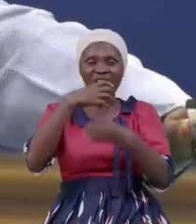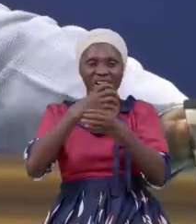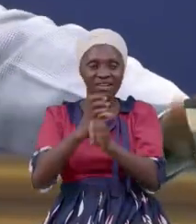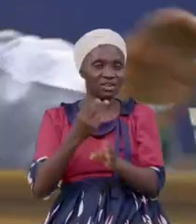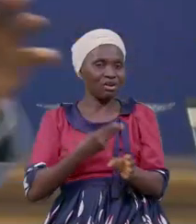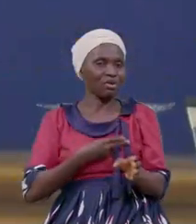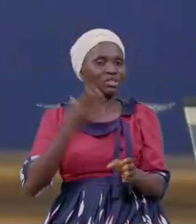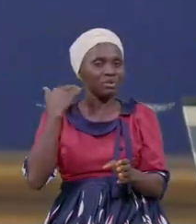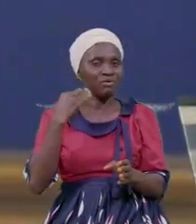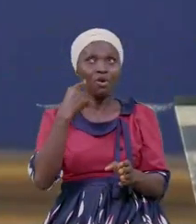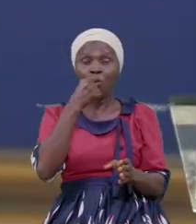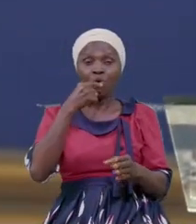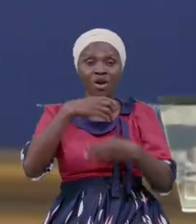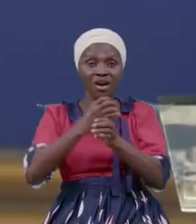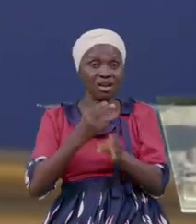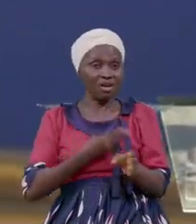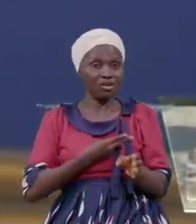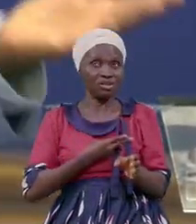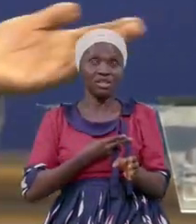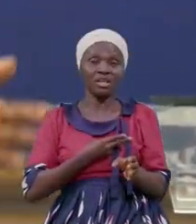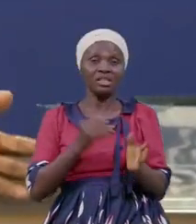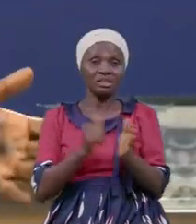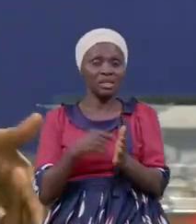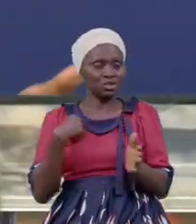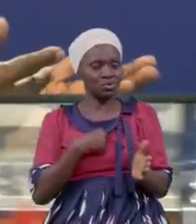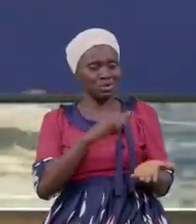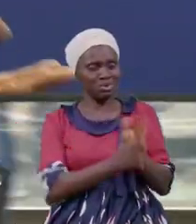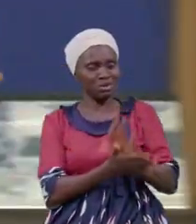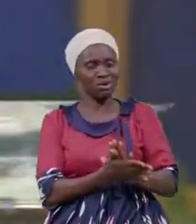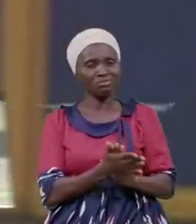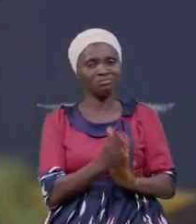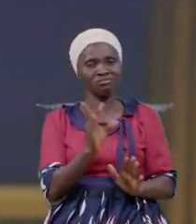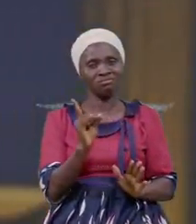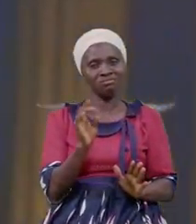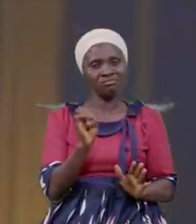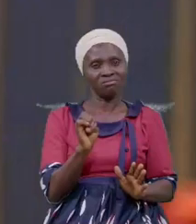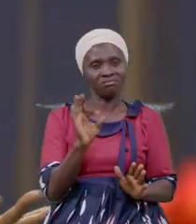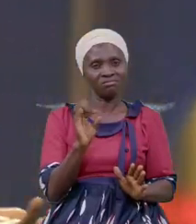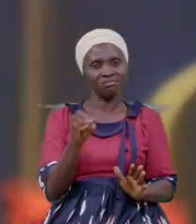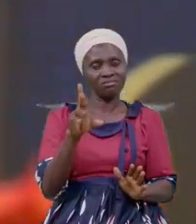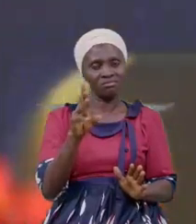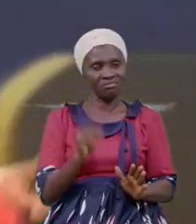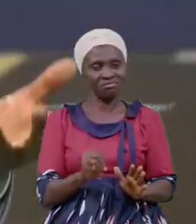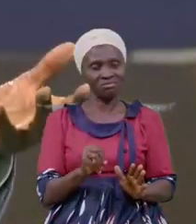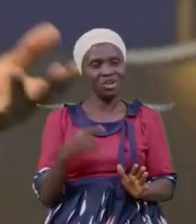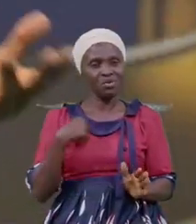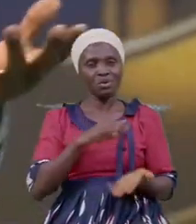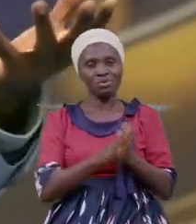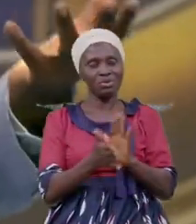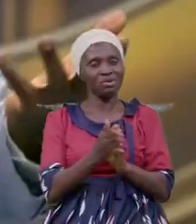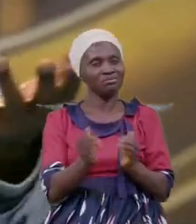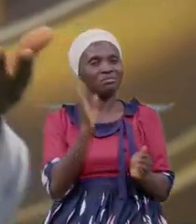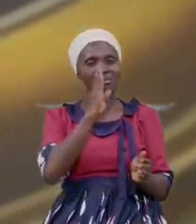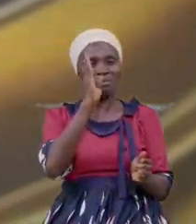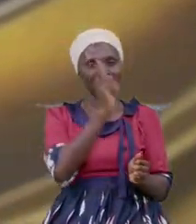nous a formé initialement nous avons été déformés maintenant vous êtes informé que de meilleurs jours sont